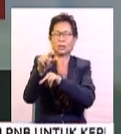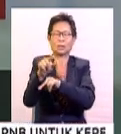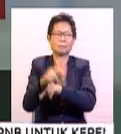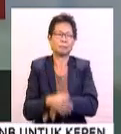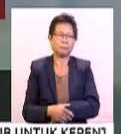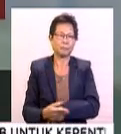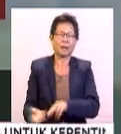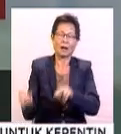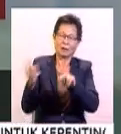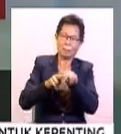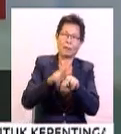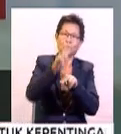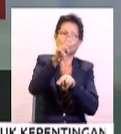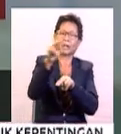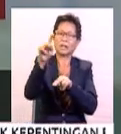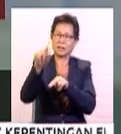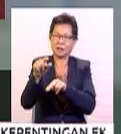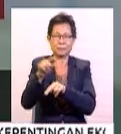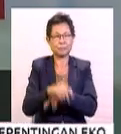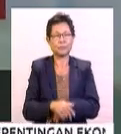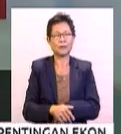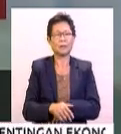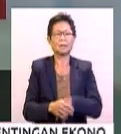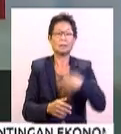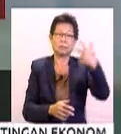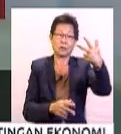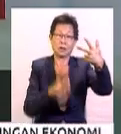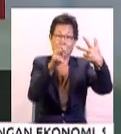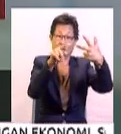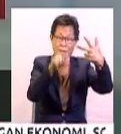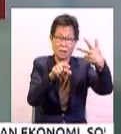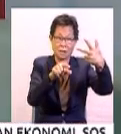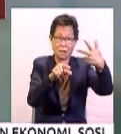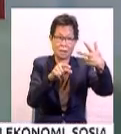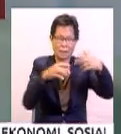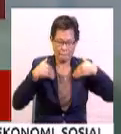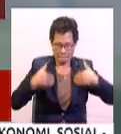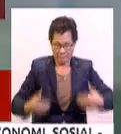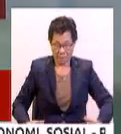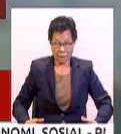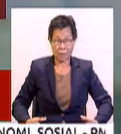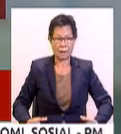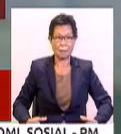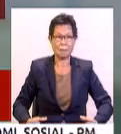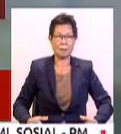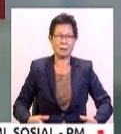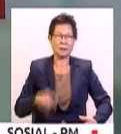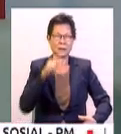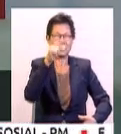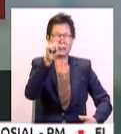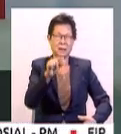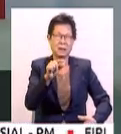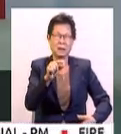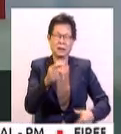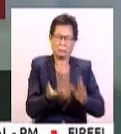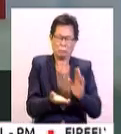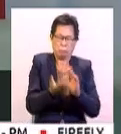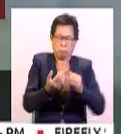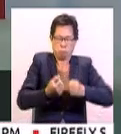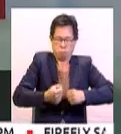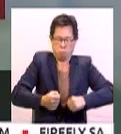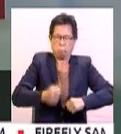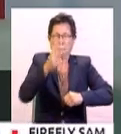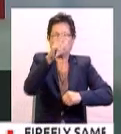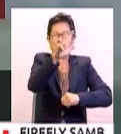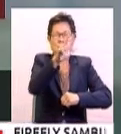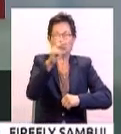So another 2 kilo to achieve. So 3 kilo tu is a muscle mass. Dengar macam sikit tapi 3 kilo tu is very hard lah. Memang